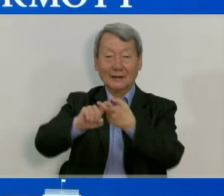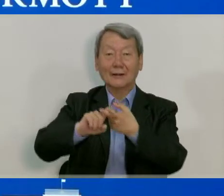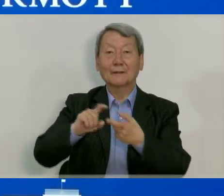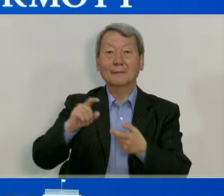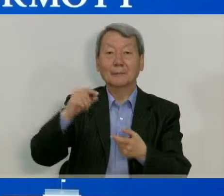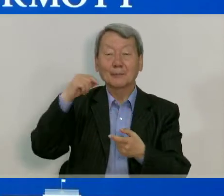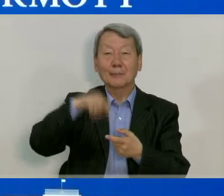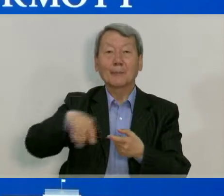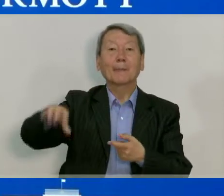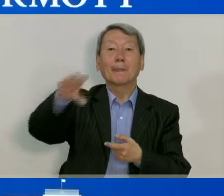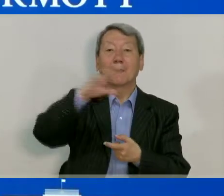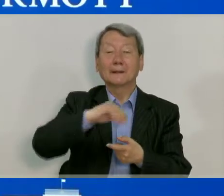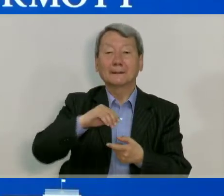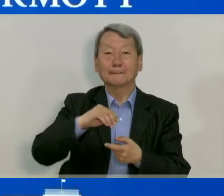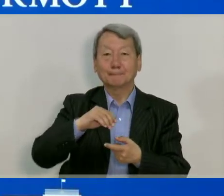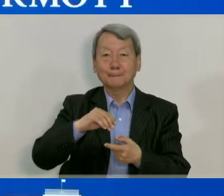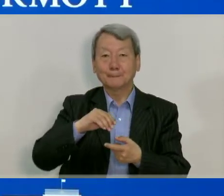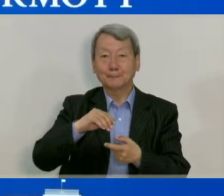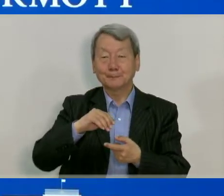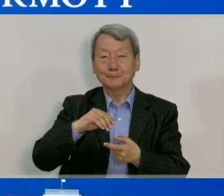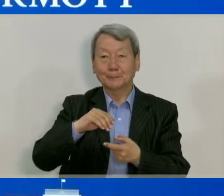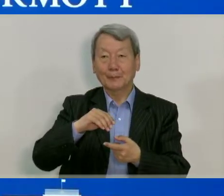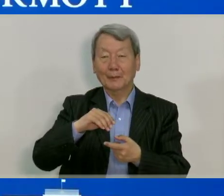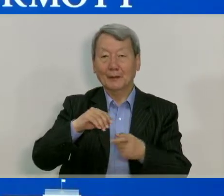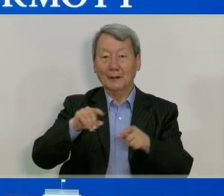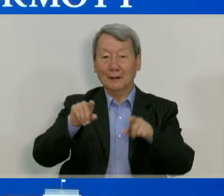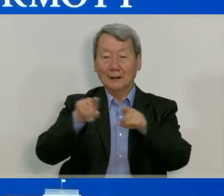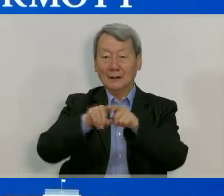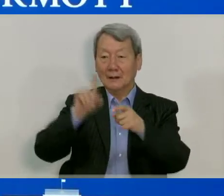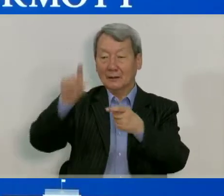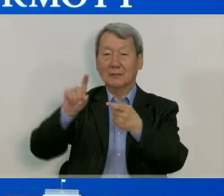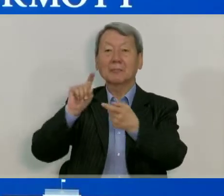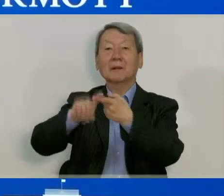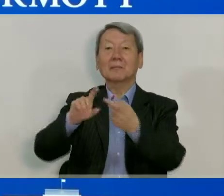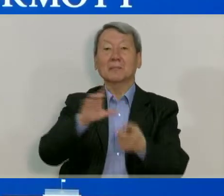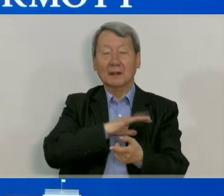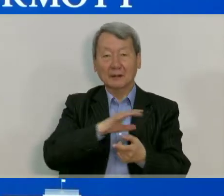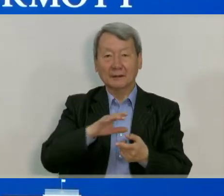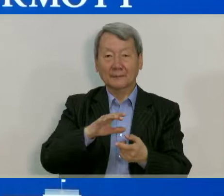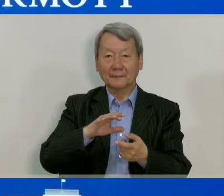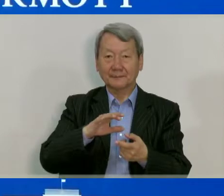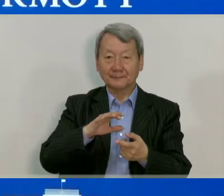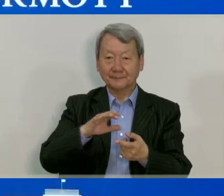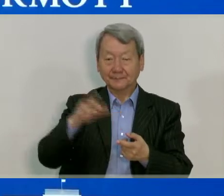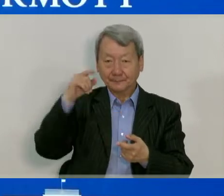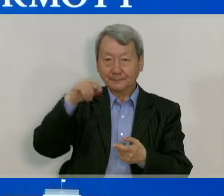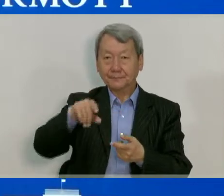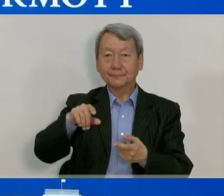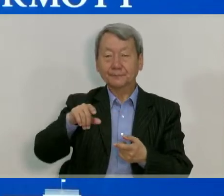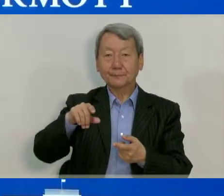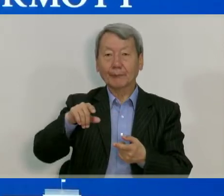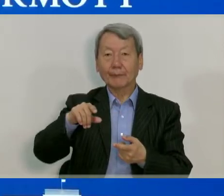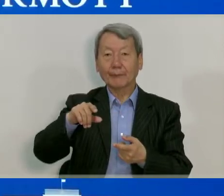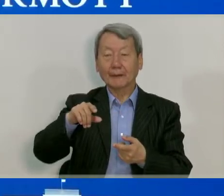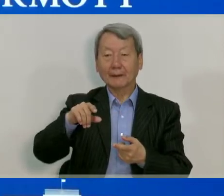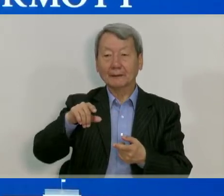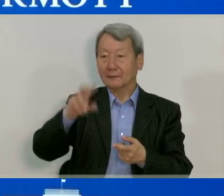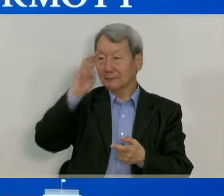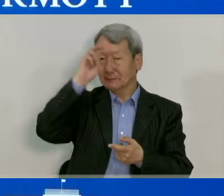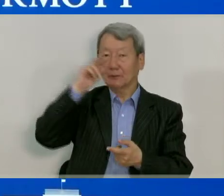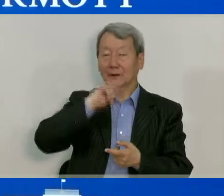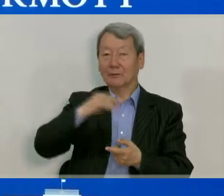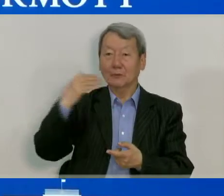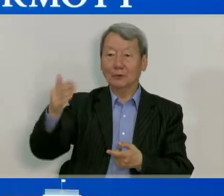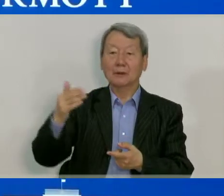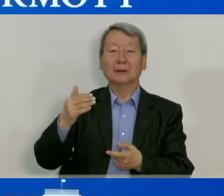деген баары тең ошол жанакындай тыгыз байланышта, контактта болуп калган. Ошонун арасында ошол өзүнүн кызмат абалы